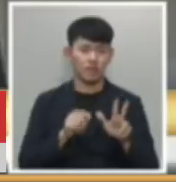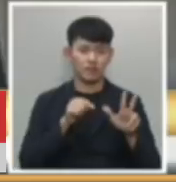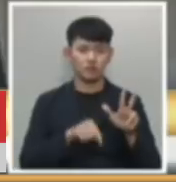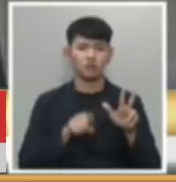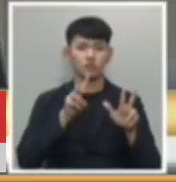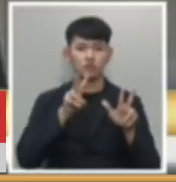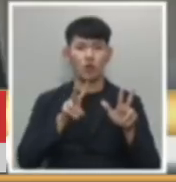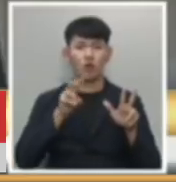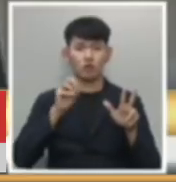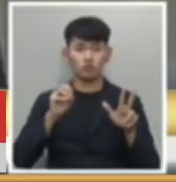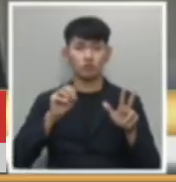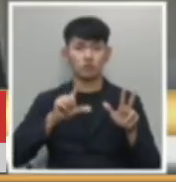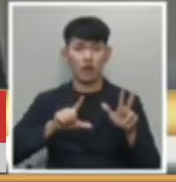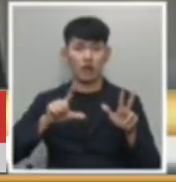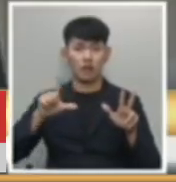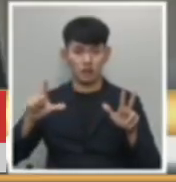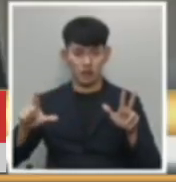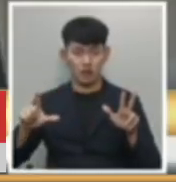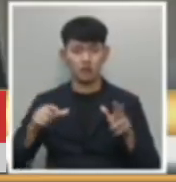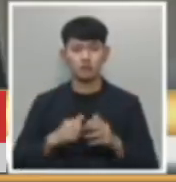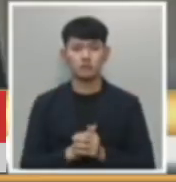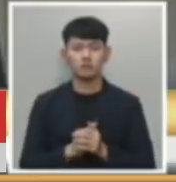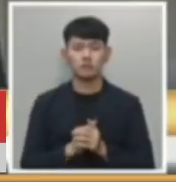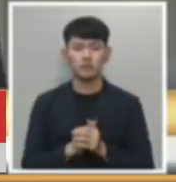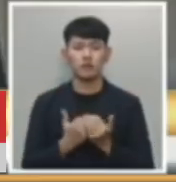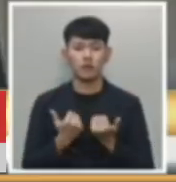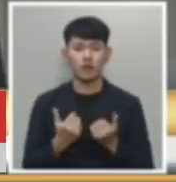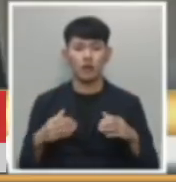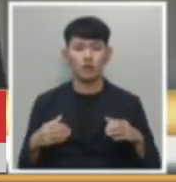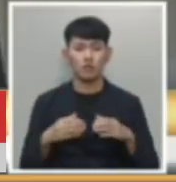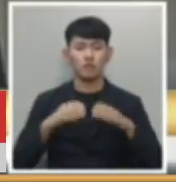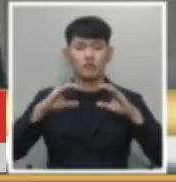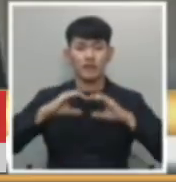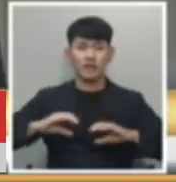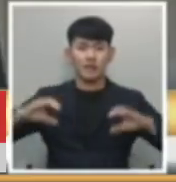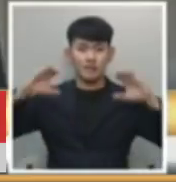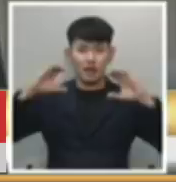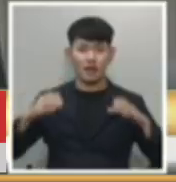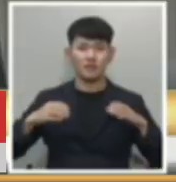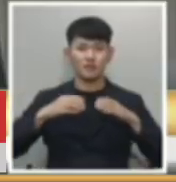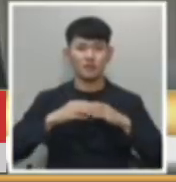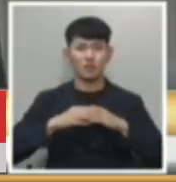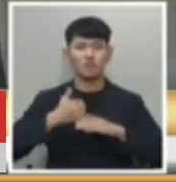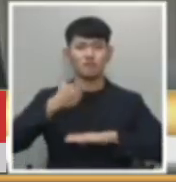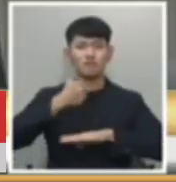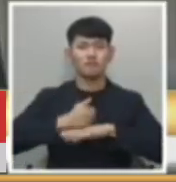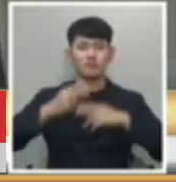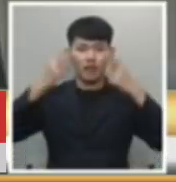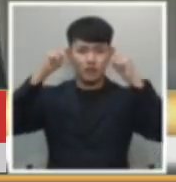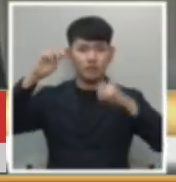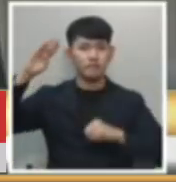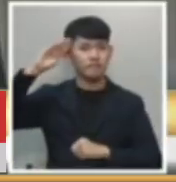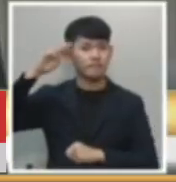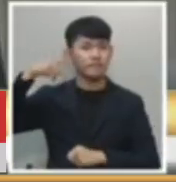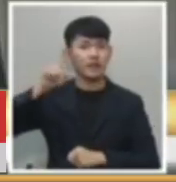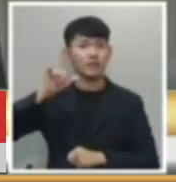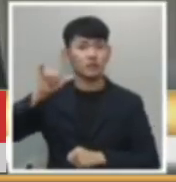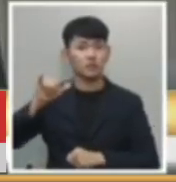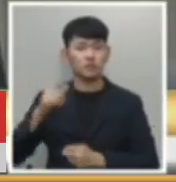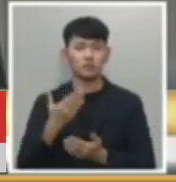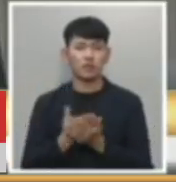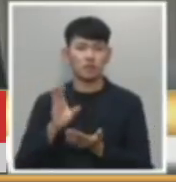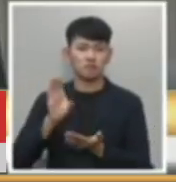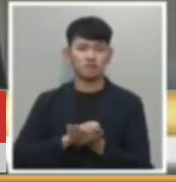3.20 ล้านล้านบาทที่รัฐบาลของพระท่านพลเอกประยุทธ์จันทร์โอชาได้จัดงบประ